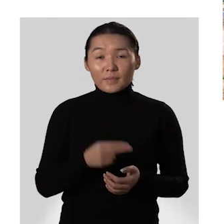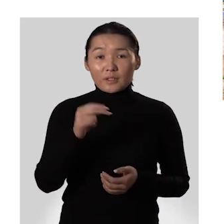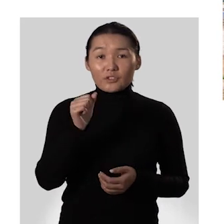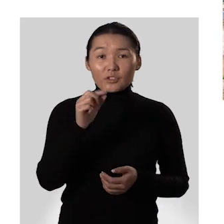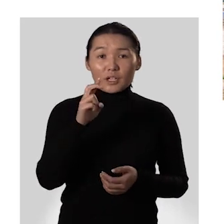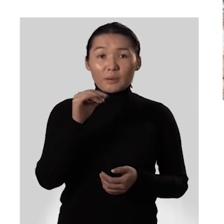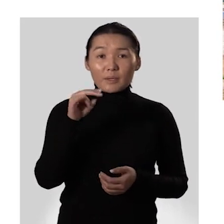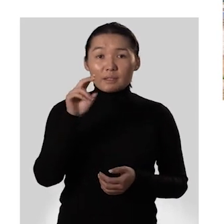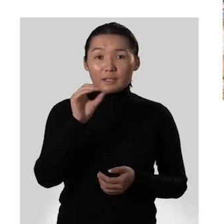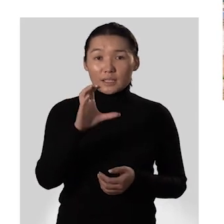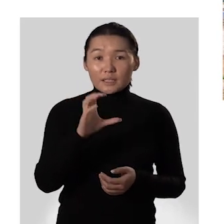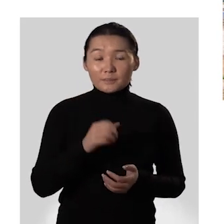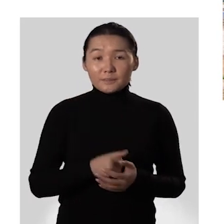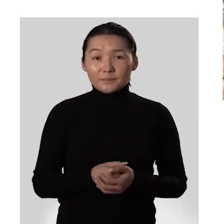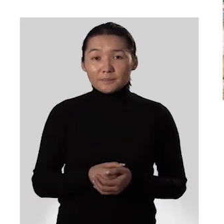Чабендес.